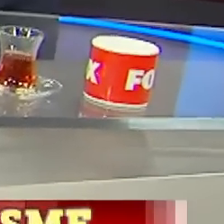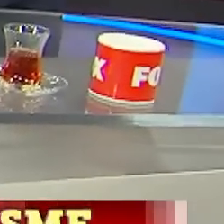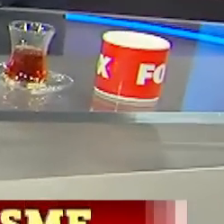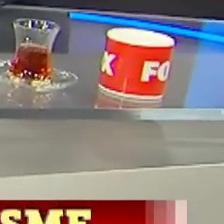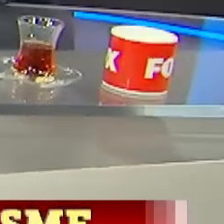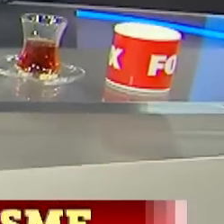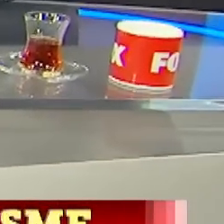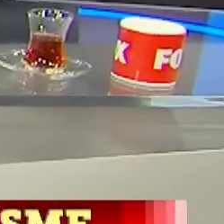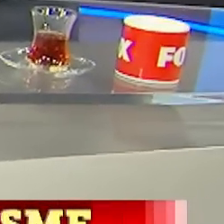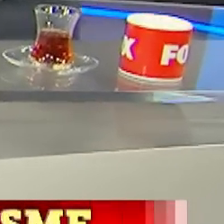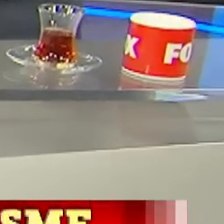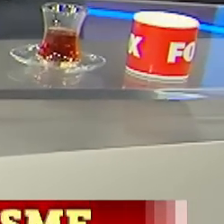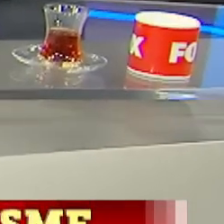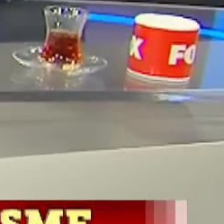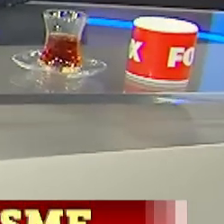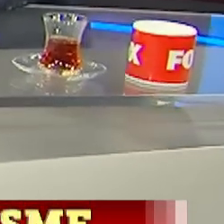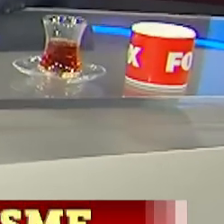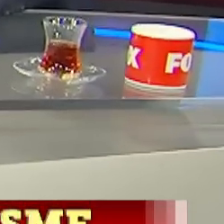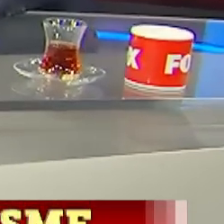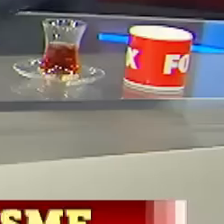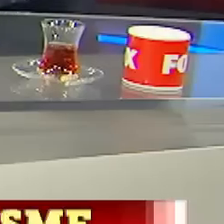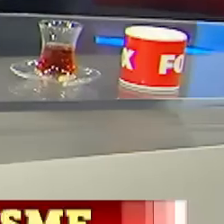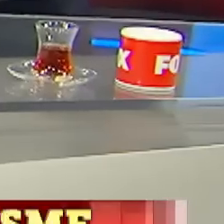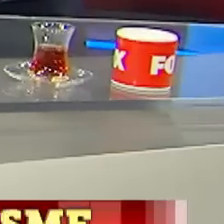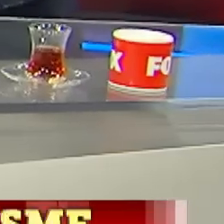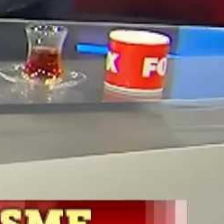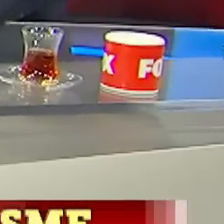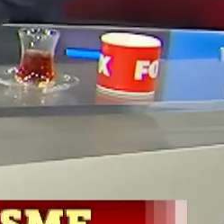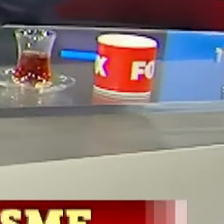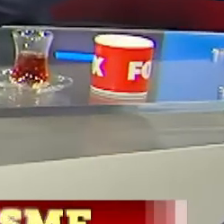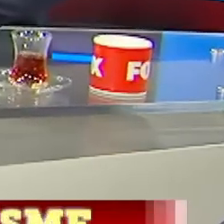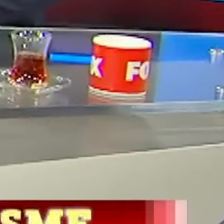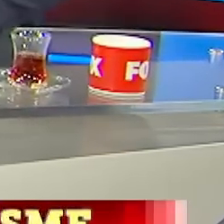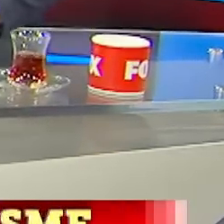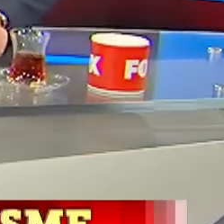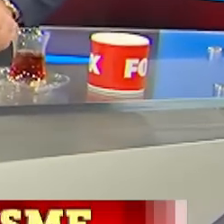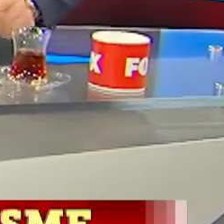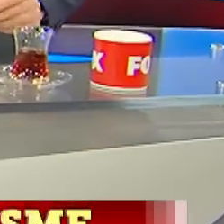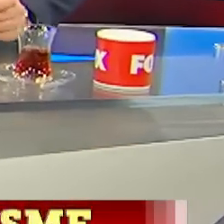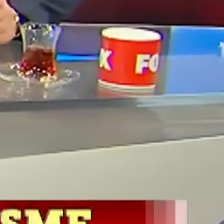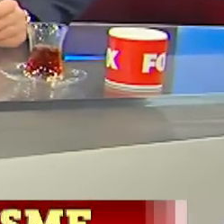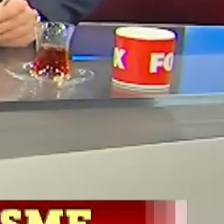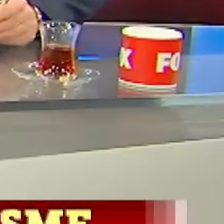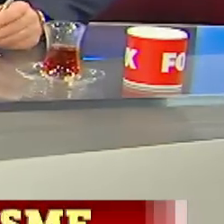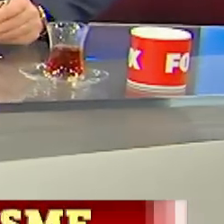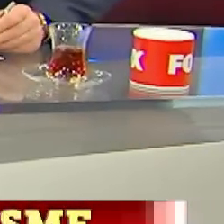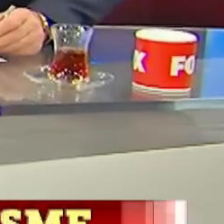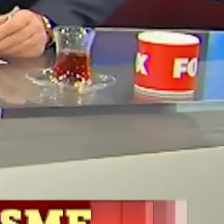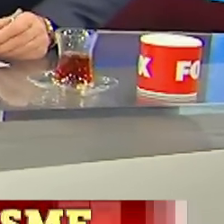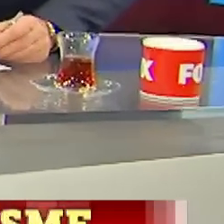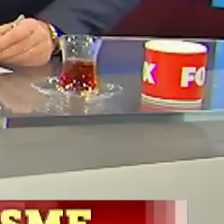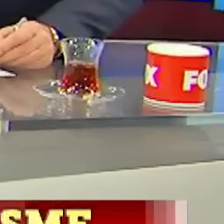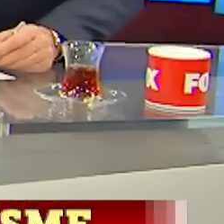Altay, keşke bu dava hukuk davası olsaydı. O mesajlardan birisi. Sonra İstanbul'da başardık, Türkiye'de